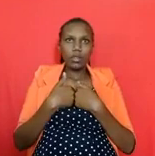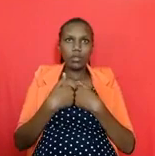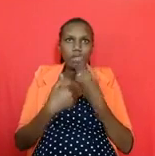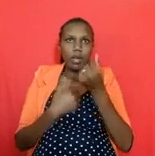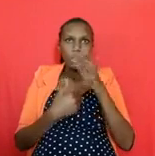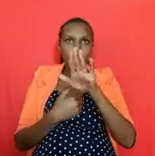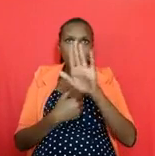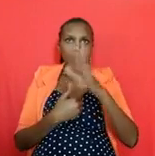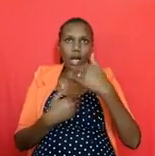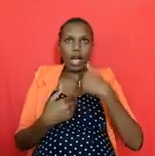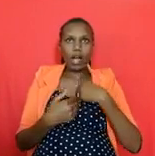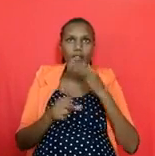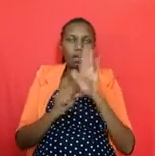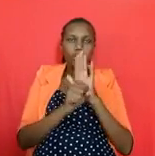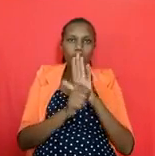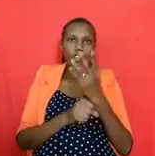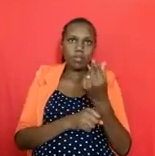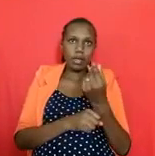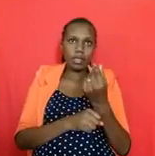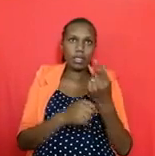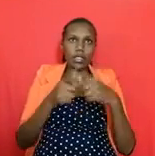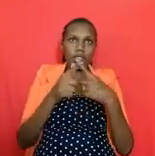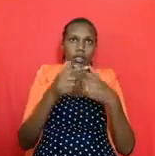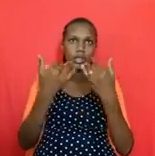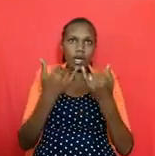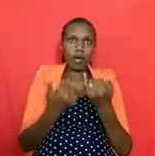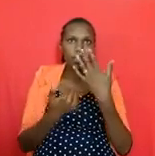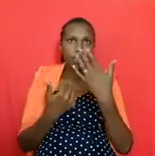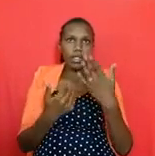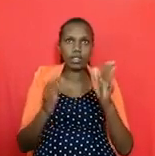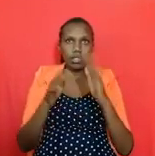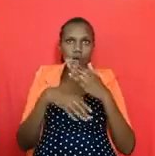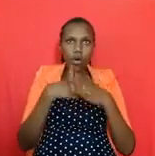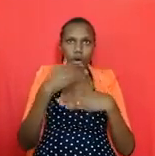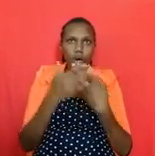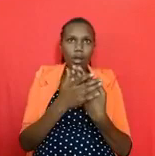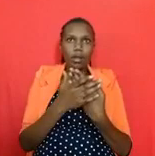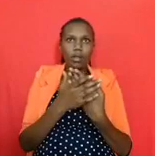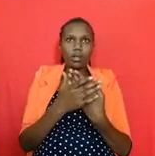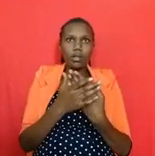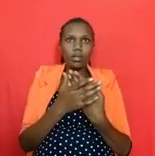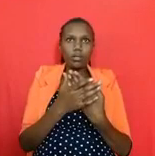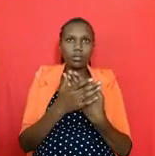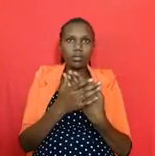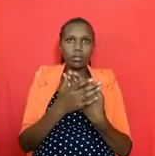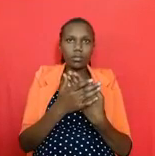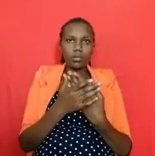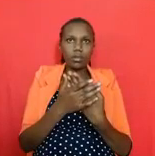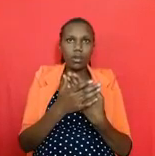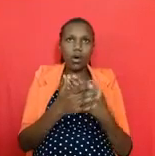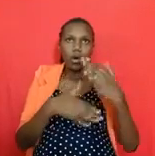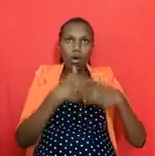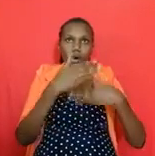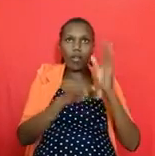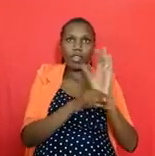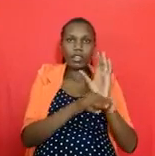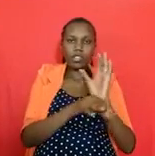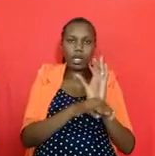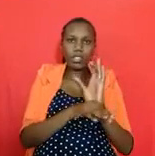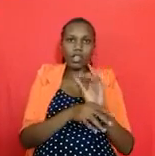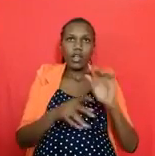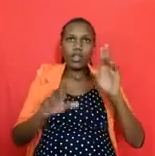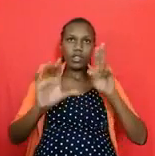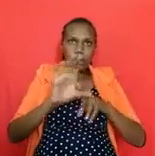no cikorwo na mbia nyingĩ property na equipment nĩ indo iria ũrona kana nĩ kanitha ũyũ mĩbaũ ĩyo